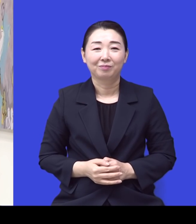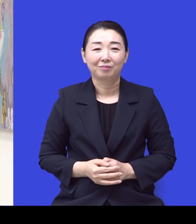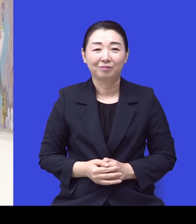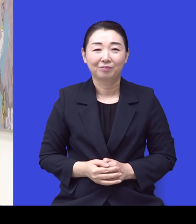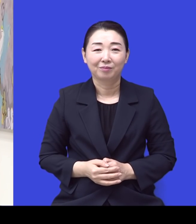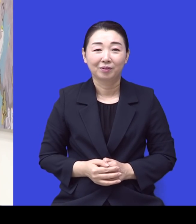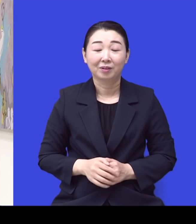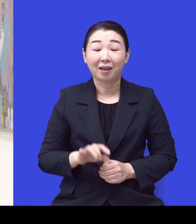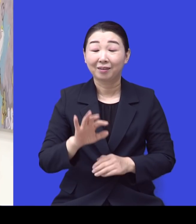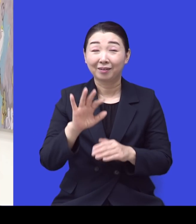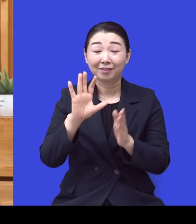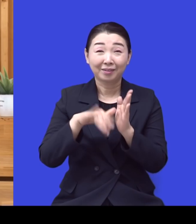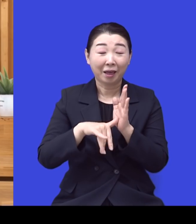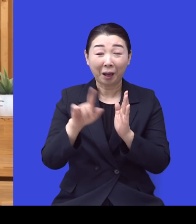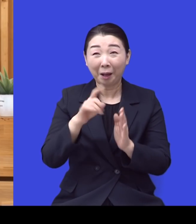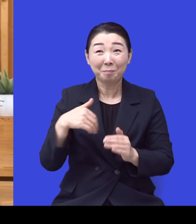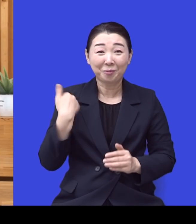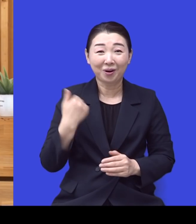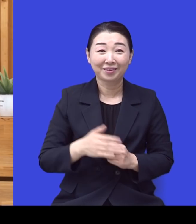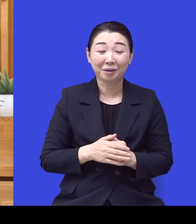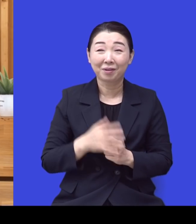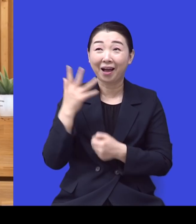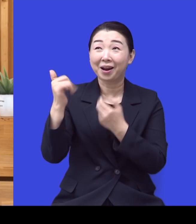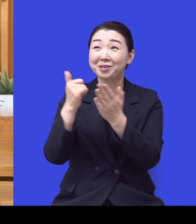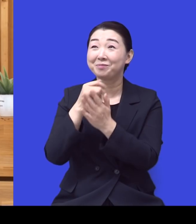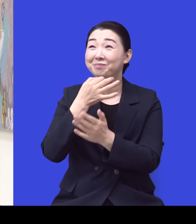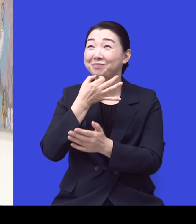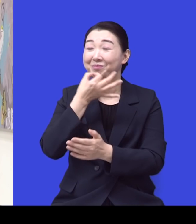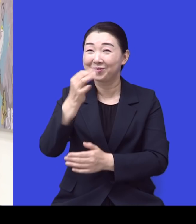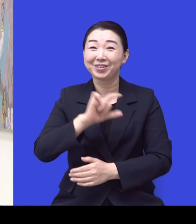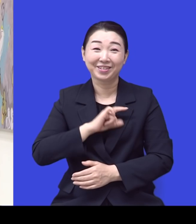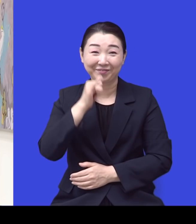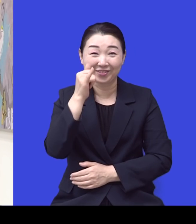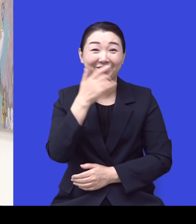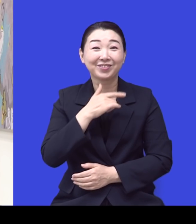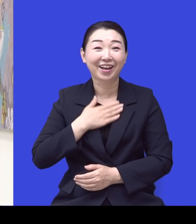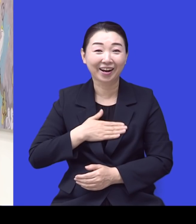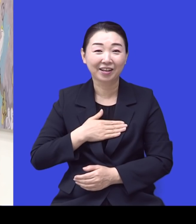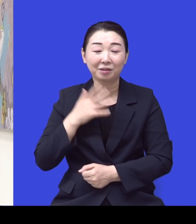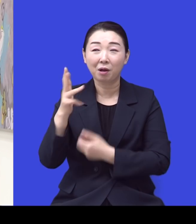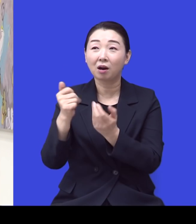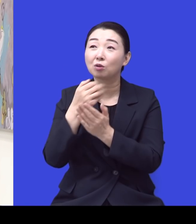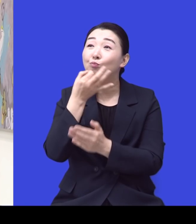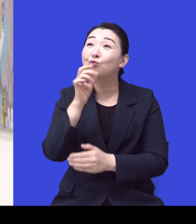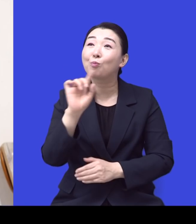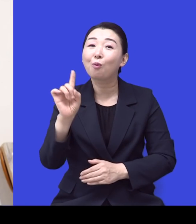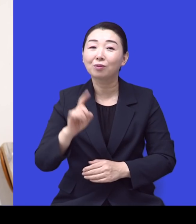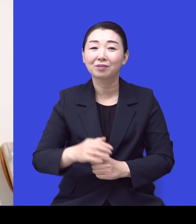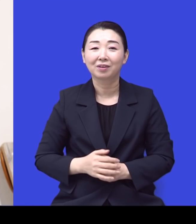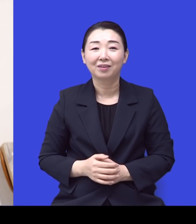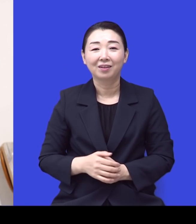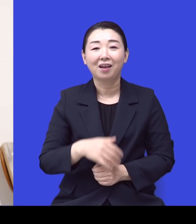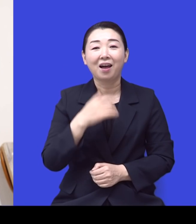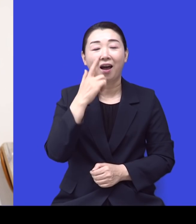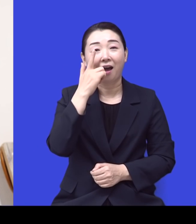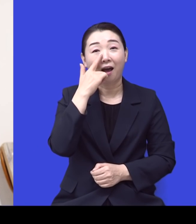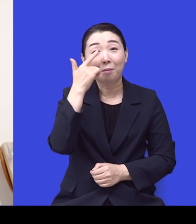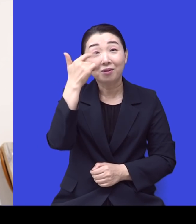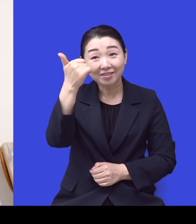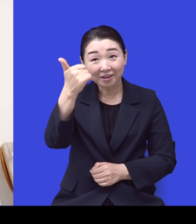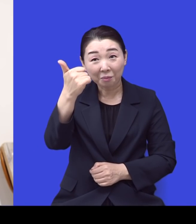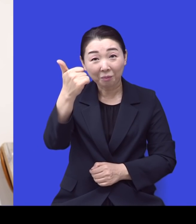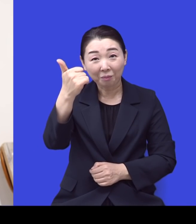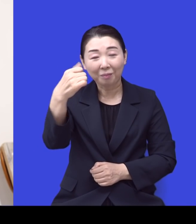저는 이제 그때 아무것도 모르니까. 네. 그런 이름이 있는 줄 알았어요. 네. 예. 그래서 하나님을 뭐라고 부르냐 그랬더니 아버지란다.